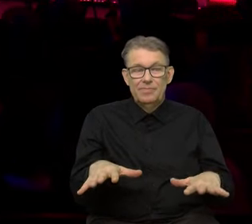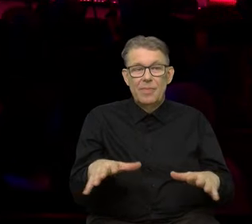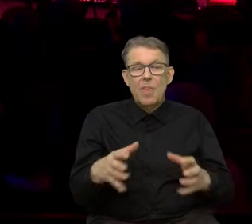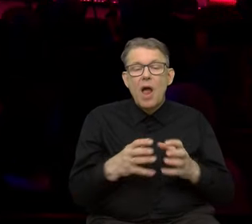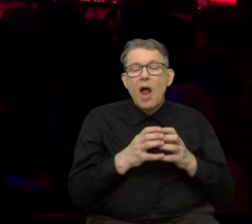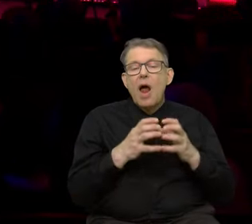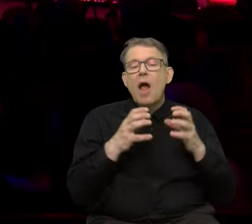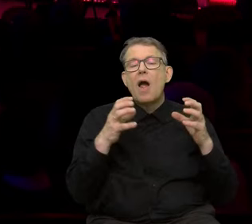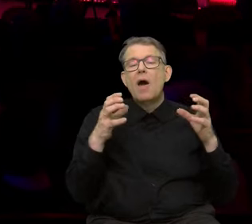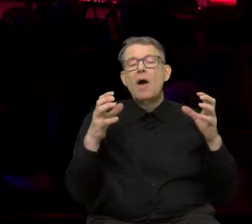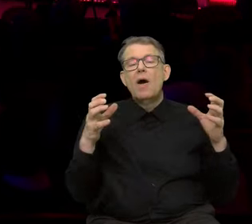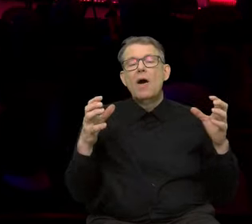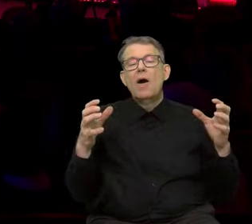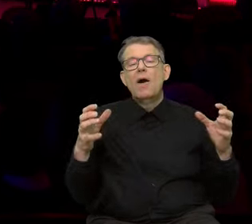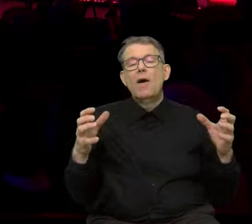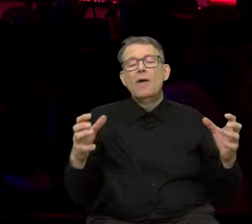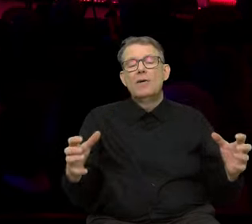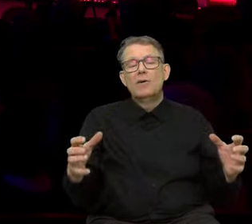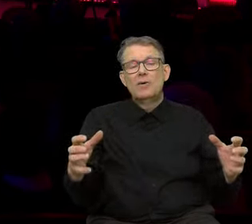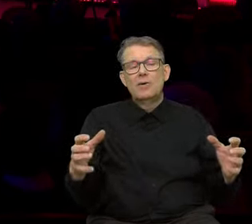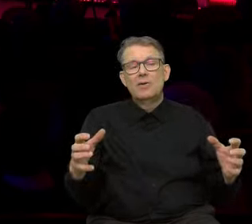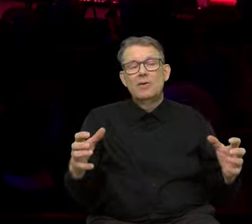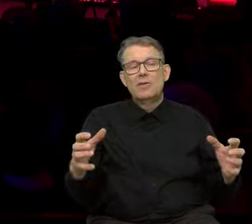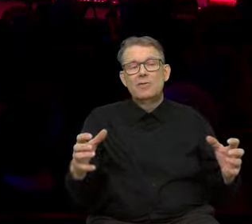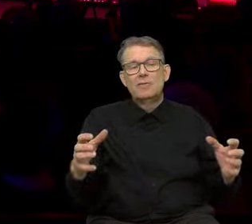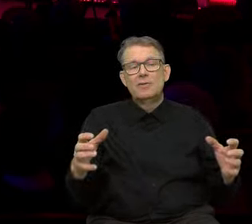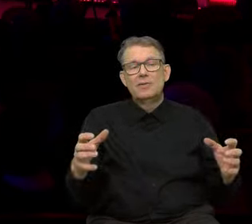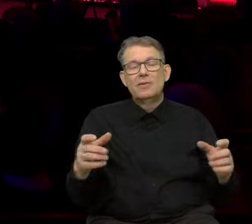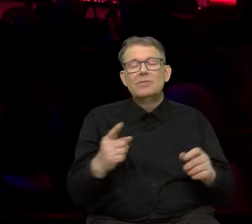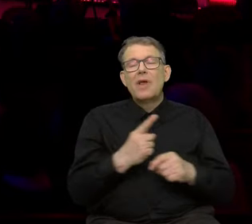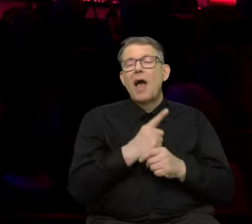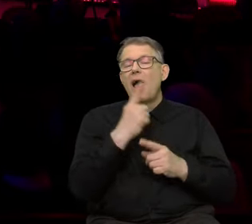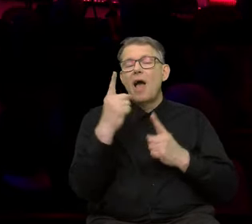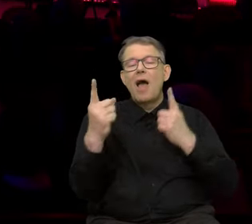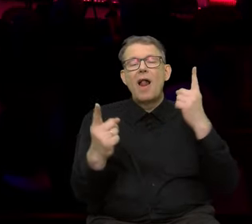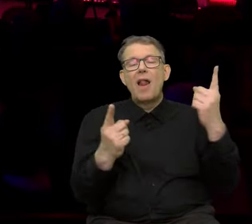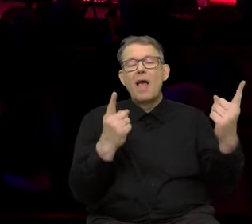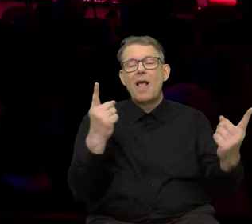poszerzył się na granice dalekie.